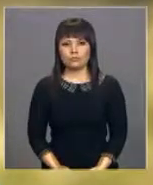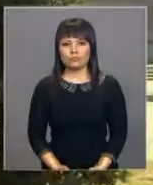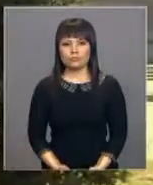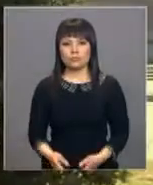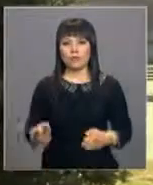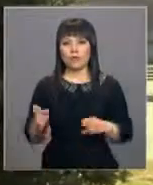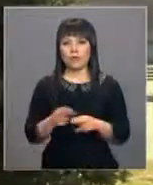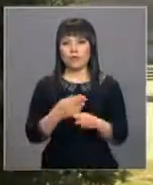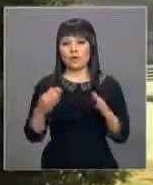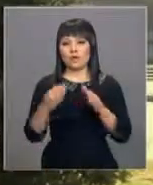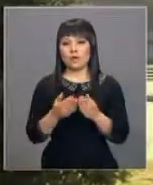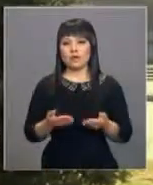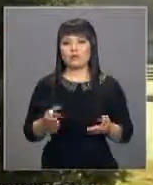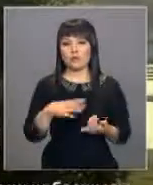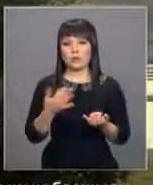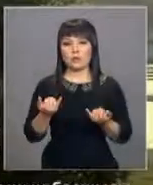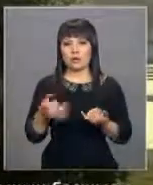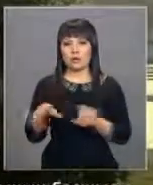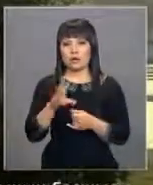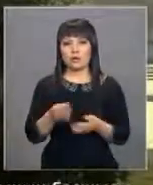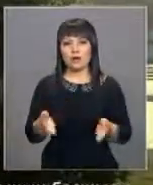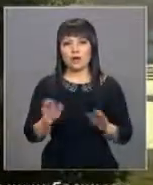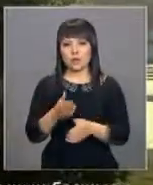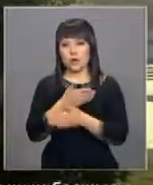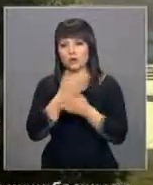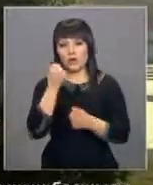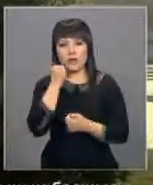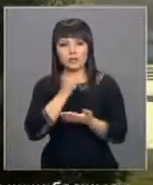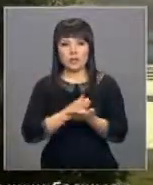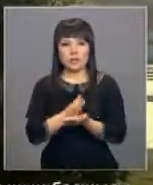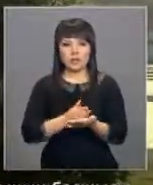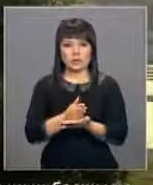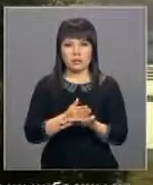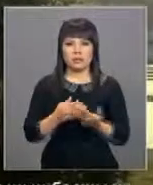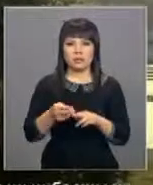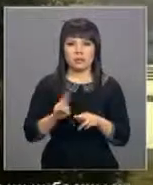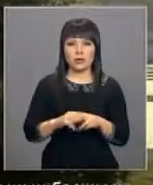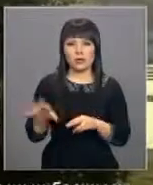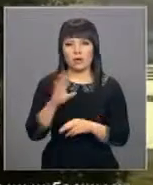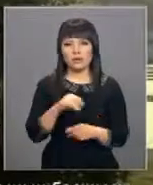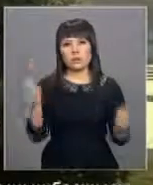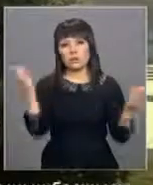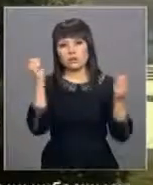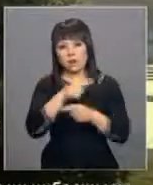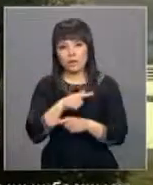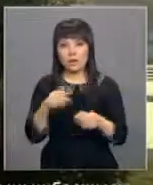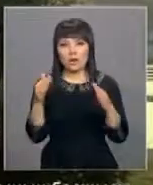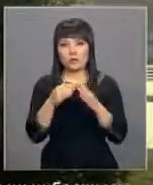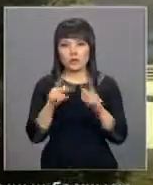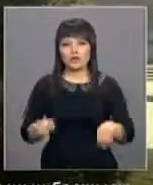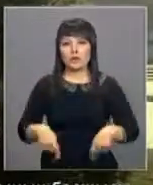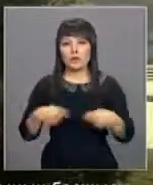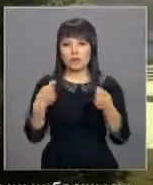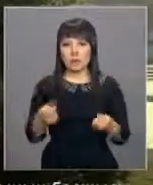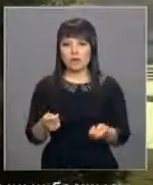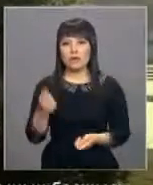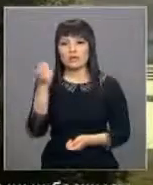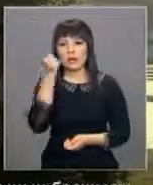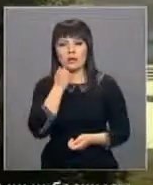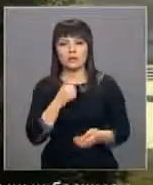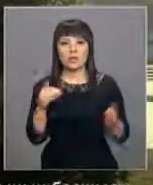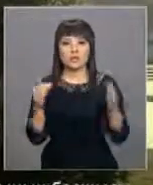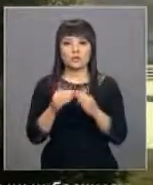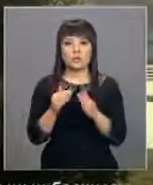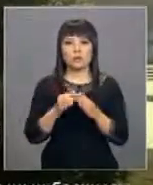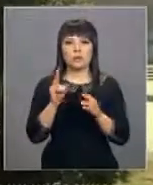Баспанасыз жүрген ардагерлер бүгінгі таңда жоқ. Барларын анықтап оларды біздің қарттар